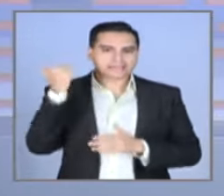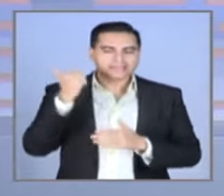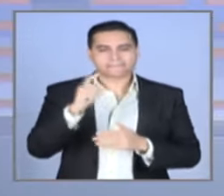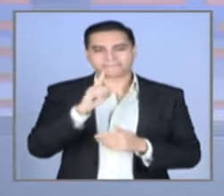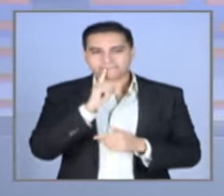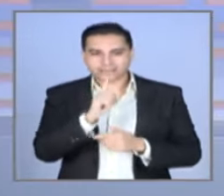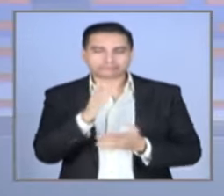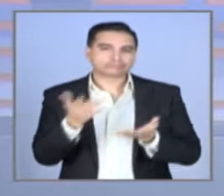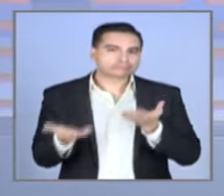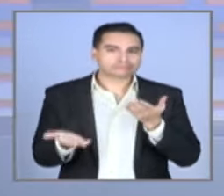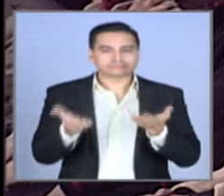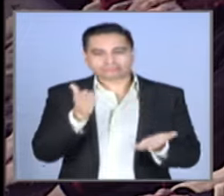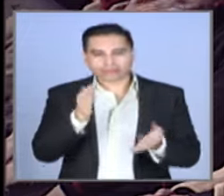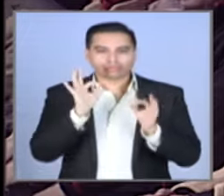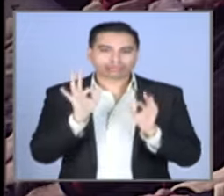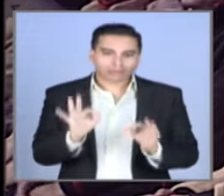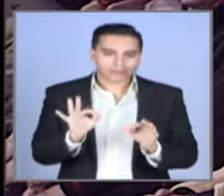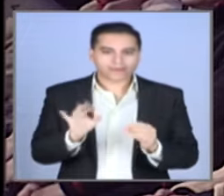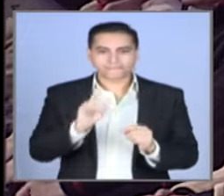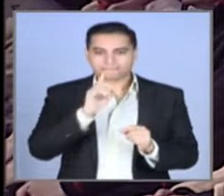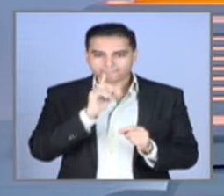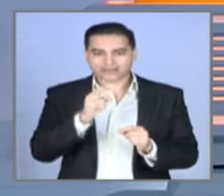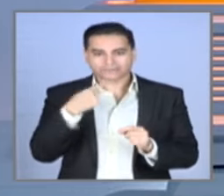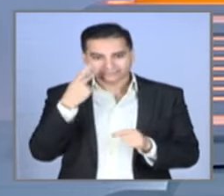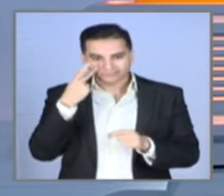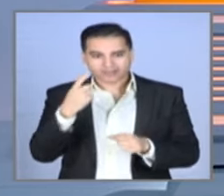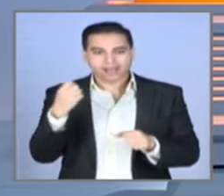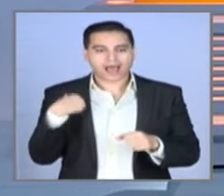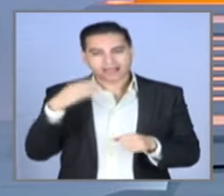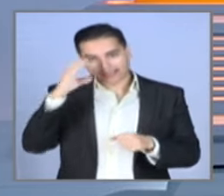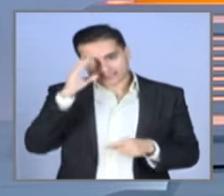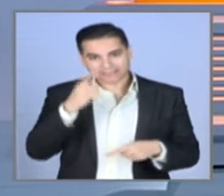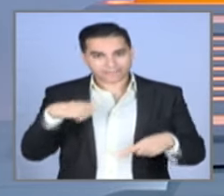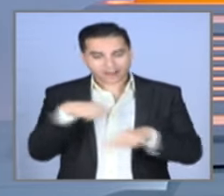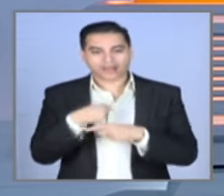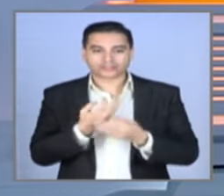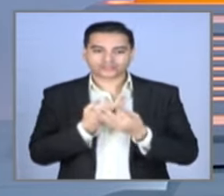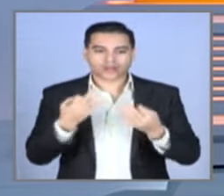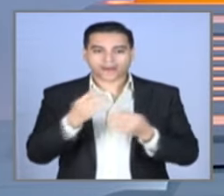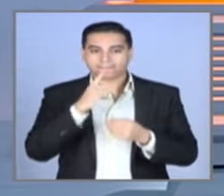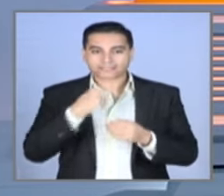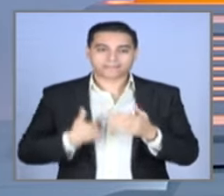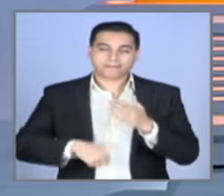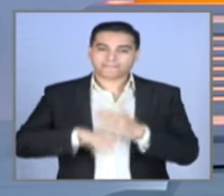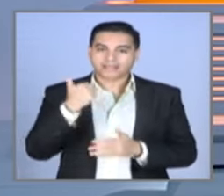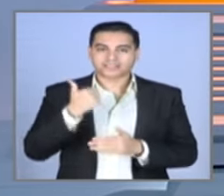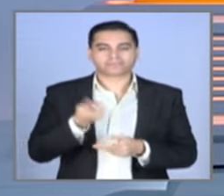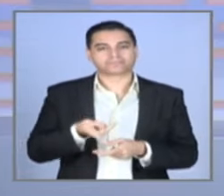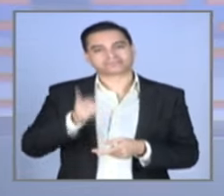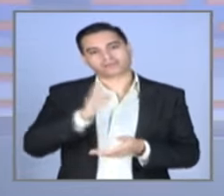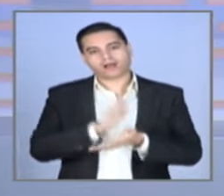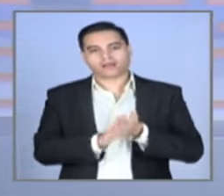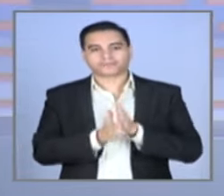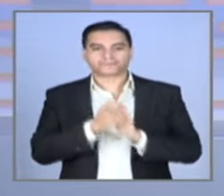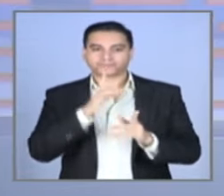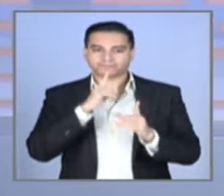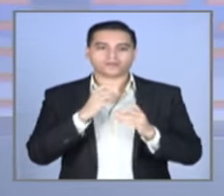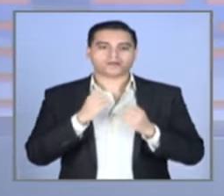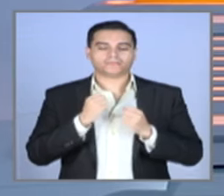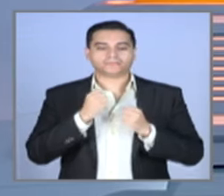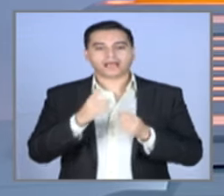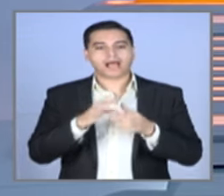طبيعي يعني. طبيعي فيعني بنتاقلم على الوضع، احنا كزملكاويه بنتاقلم لما بنكسب بقى، طبعا خلاص هم بيسكتوا. بيحصل ايه بقى